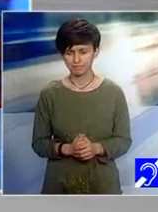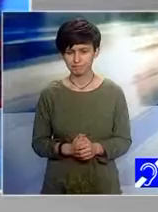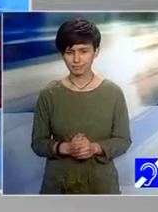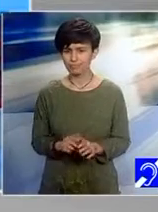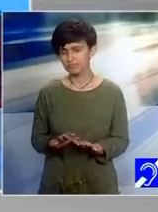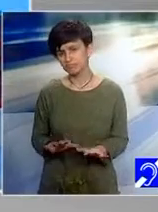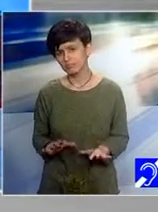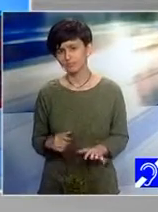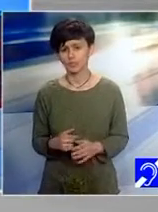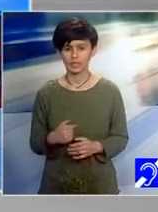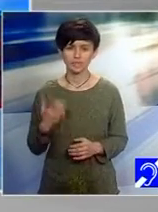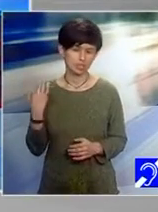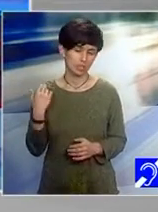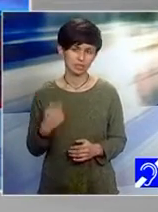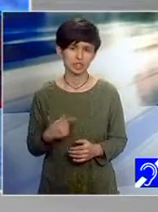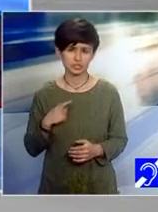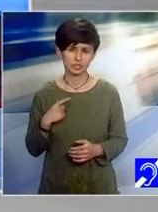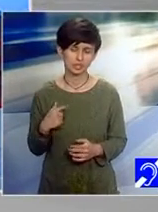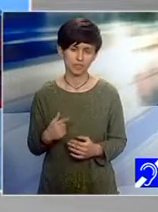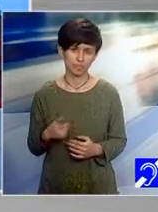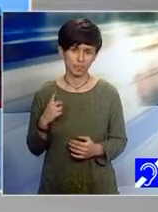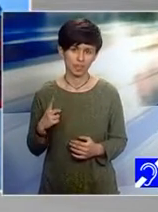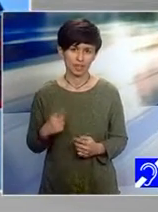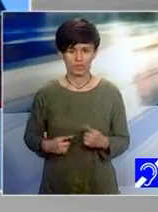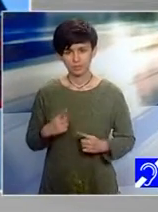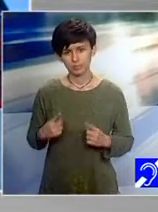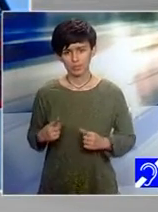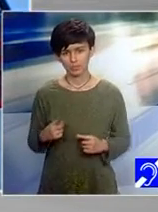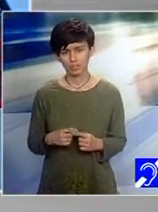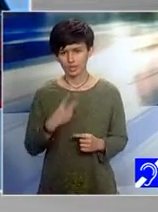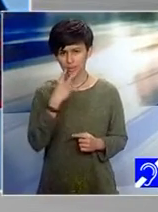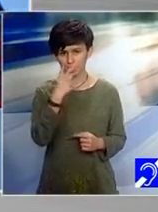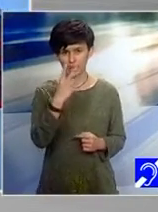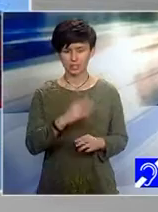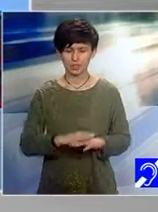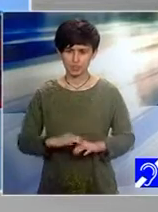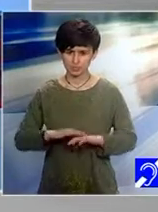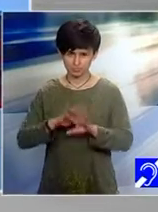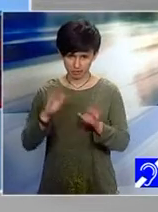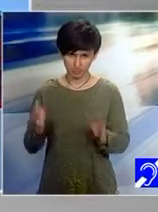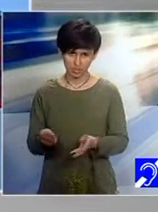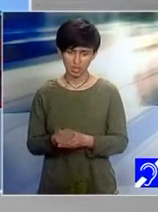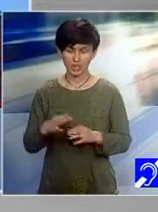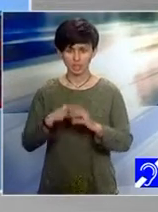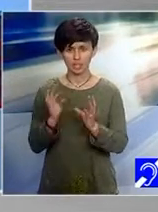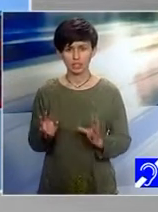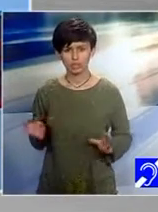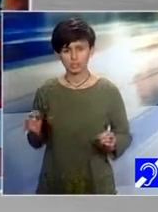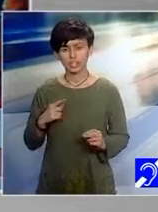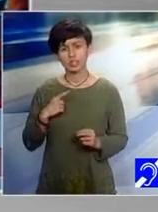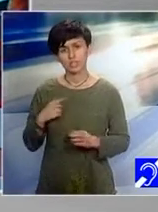fost să fie, dar dacă luăm per ansamblu, per România, este o comunitate